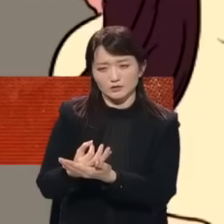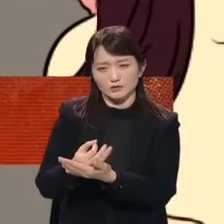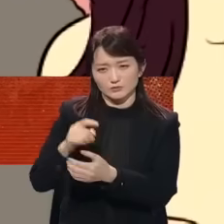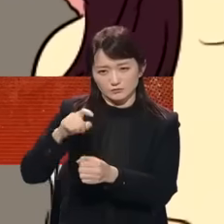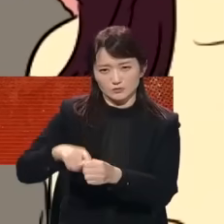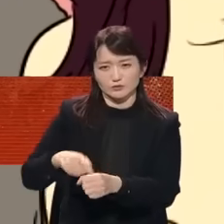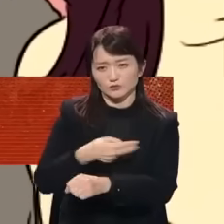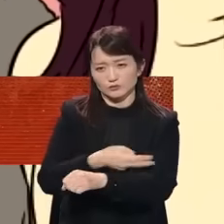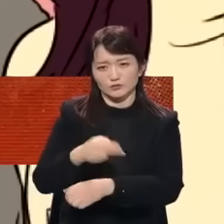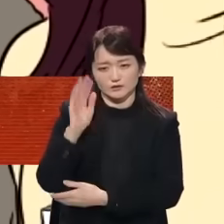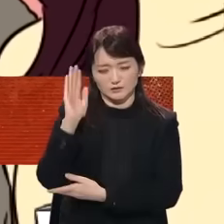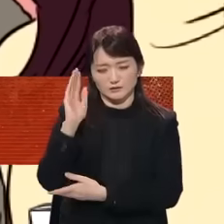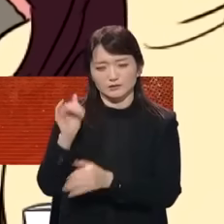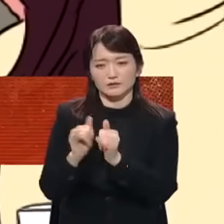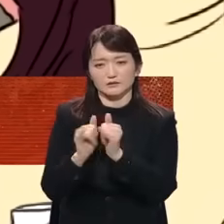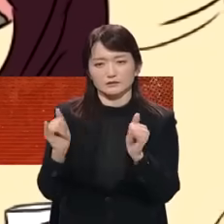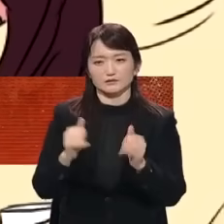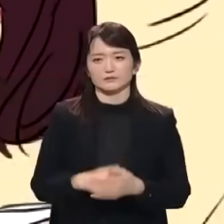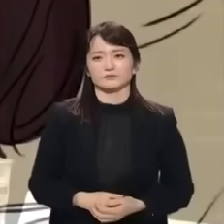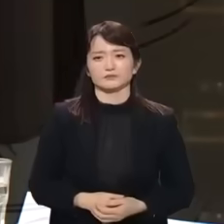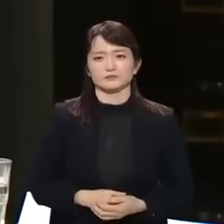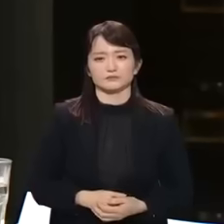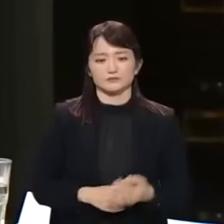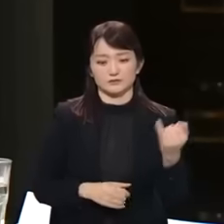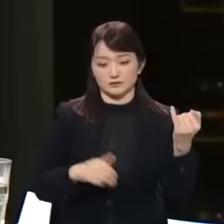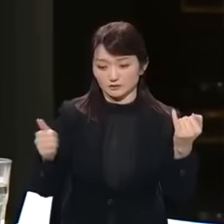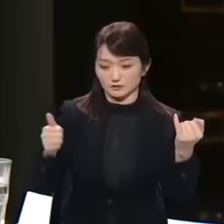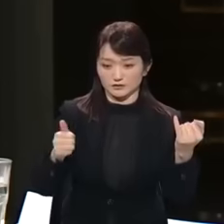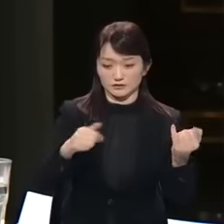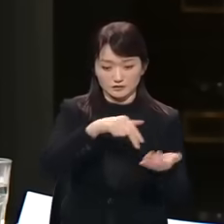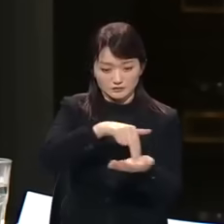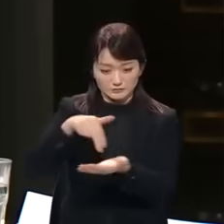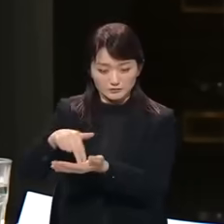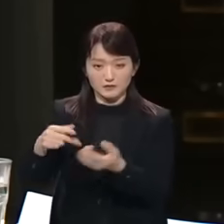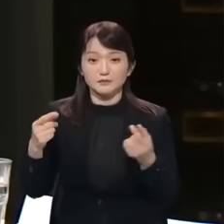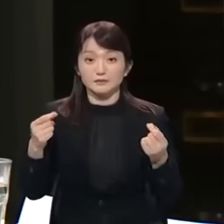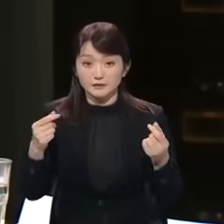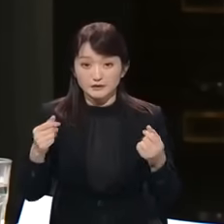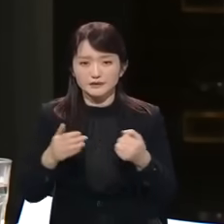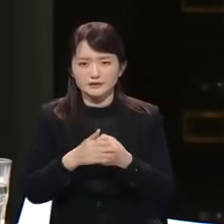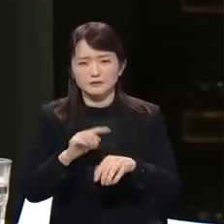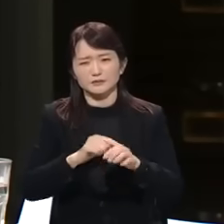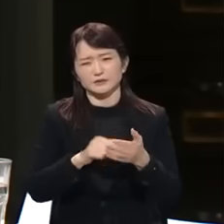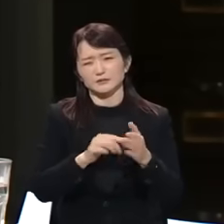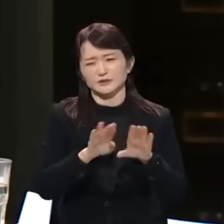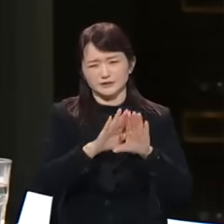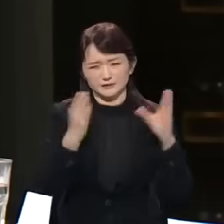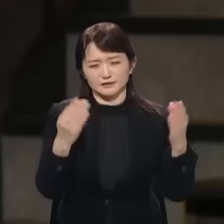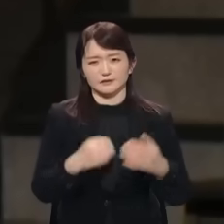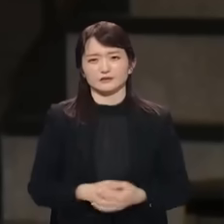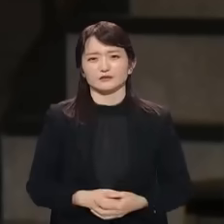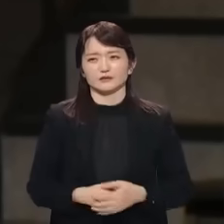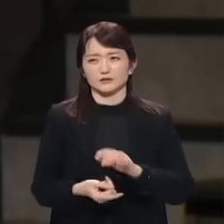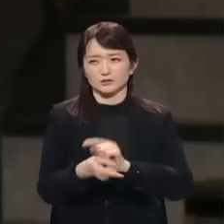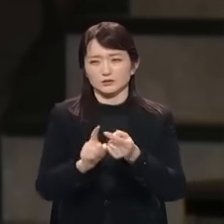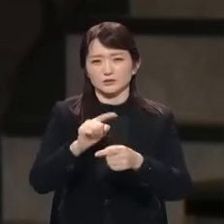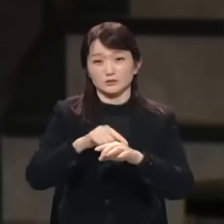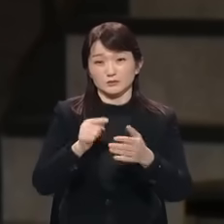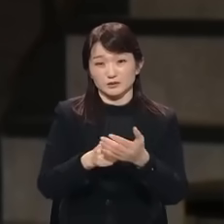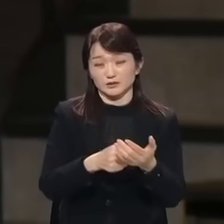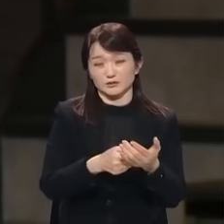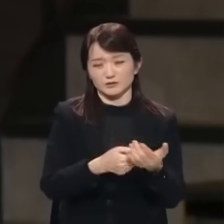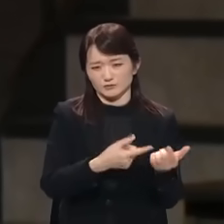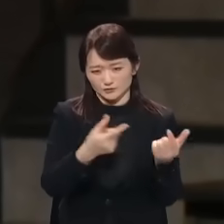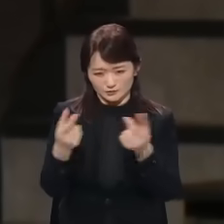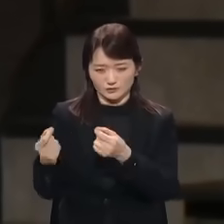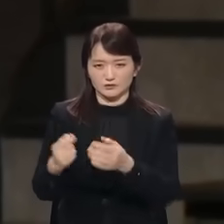사람이었다고 합니다 아무래도 비슷한 처지다 보니까 마음의 문이 조금 열렸죠 그렇죠 그러니까 동변 상면을 느낀 겁니다이 강씨도